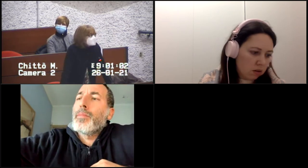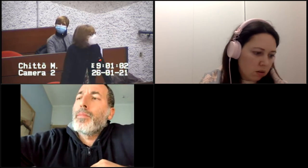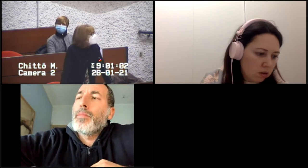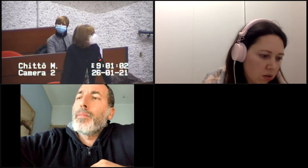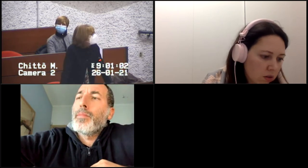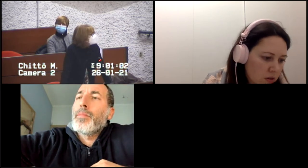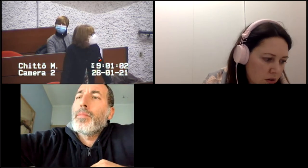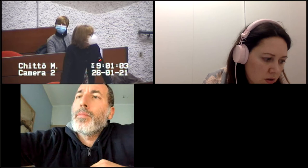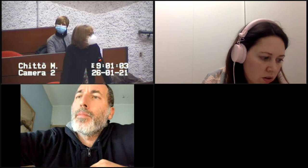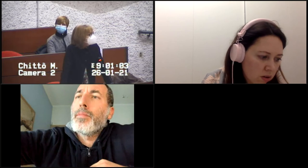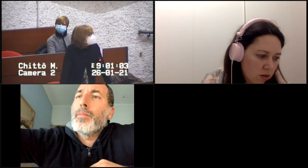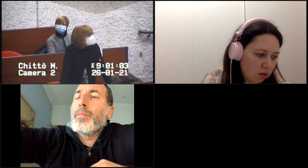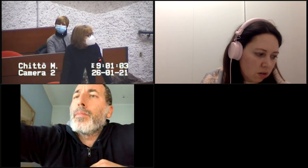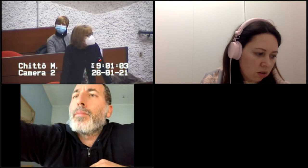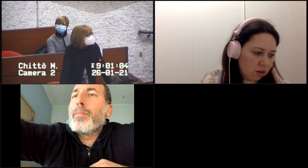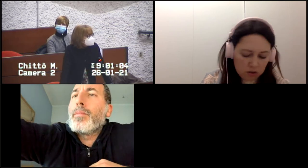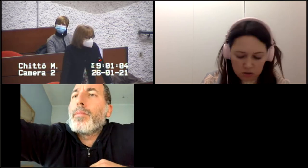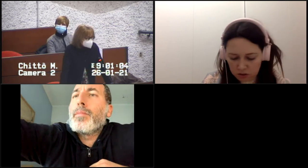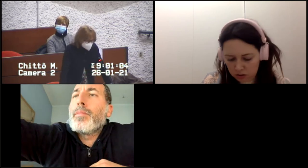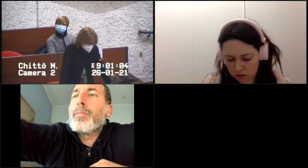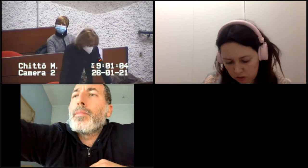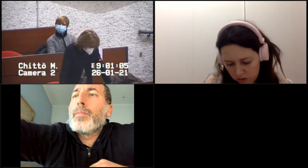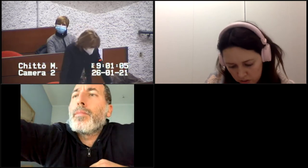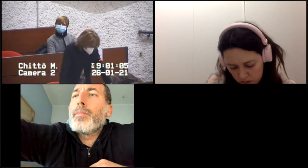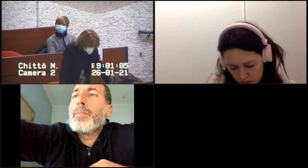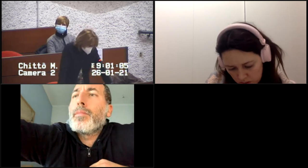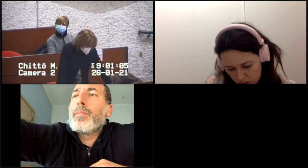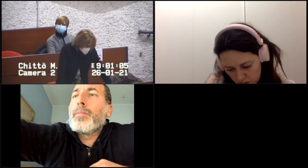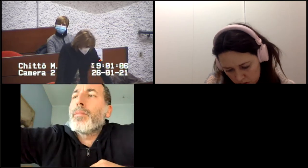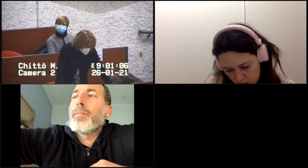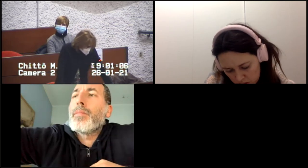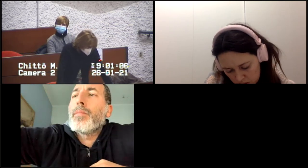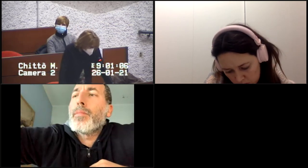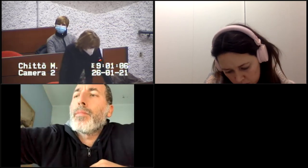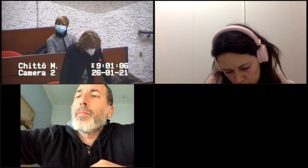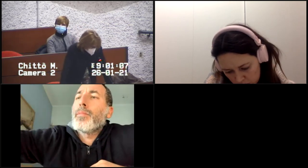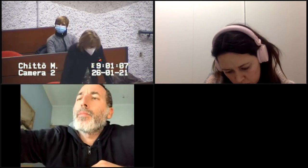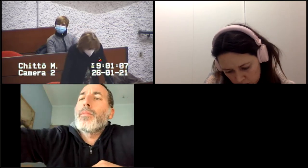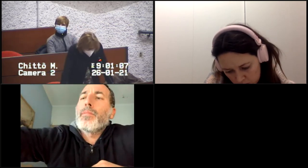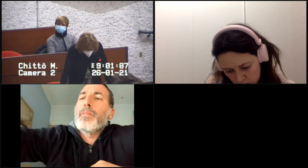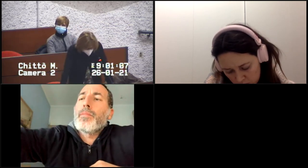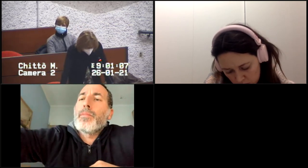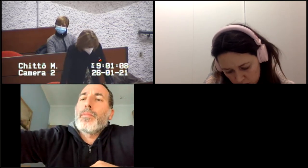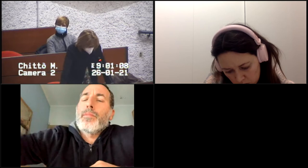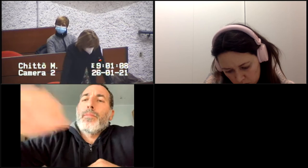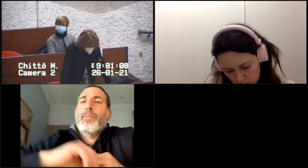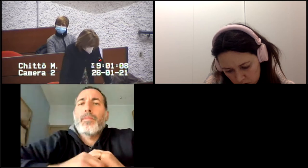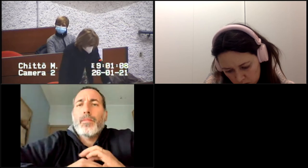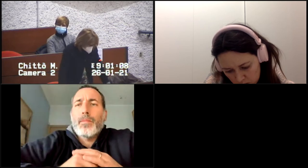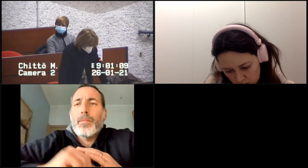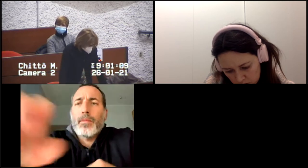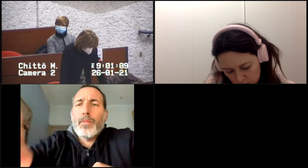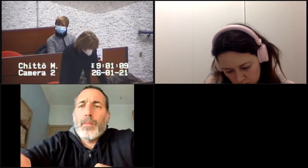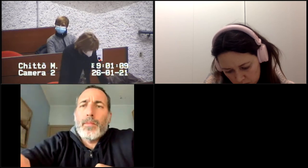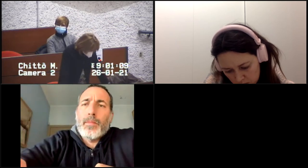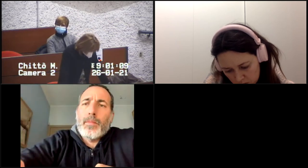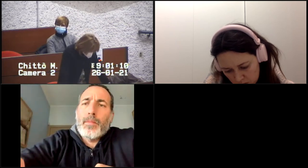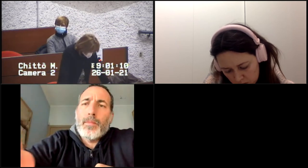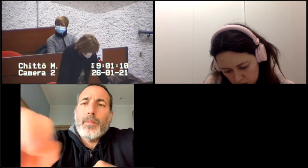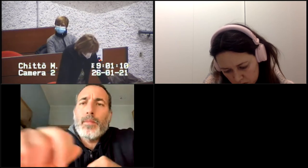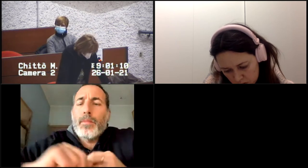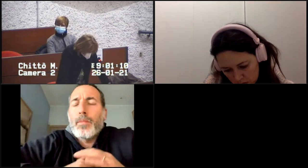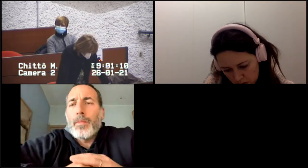completamente il territorio della, città è prevista. Non ci saranno quindi